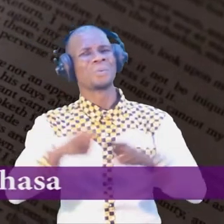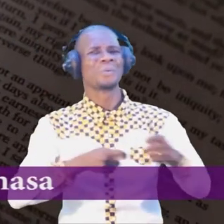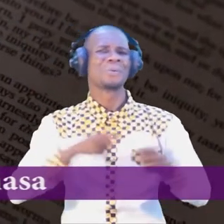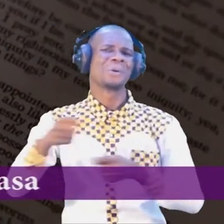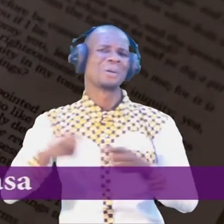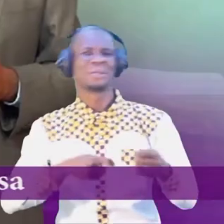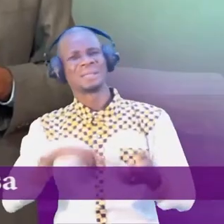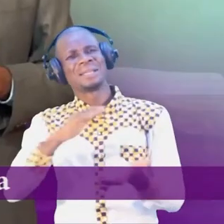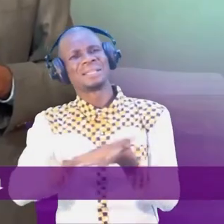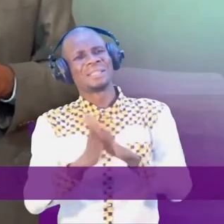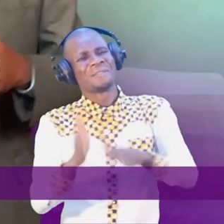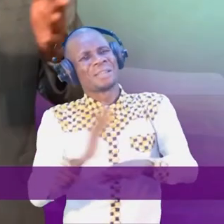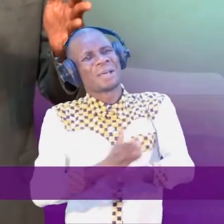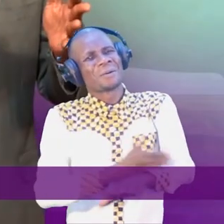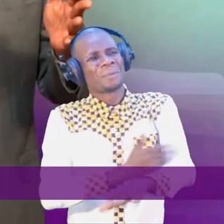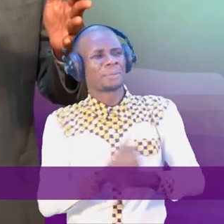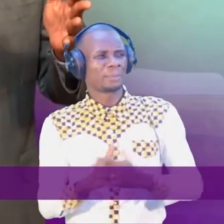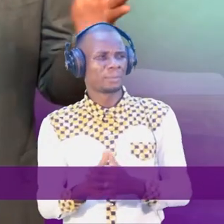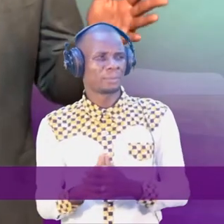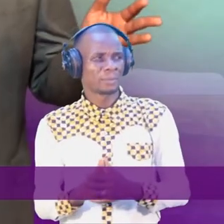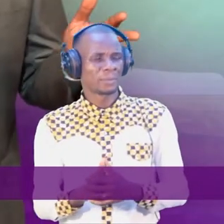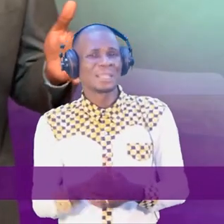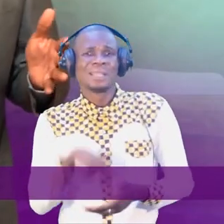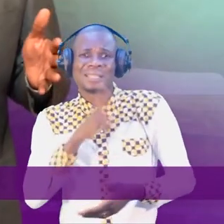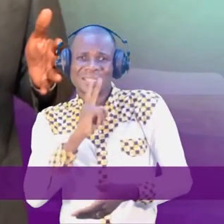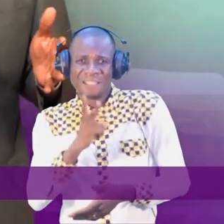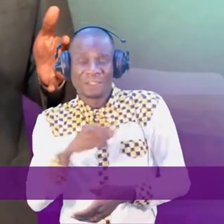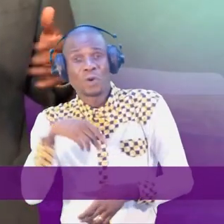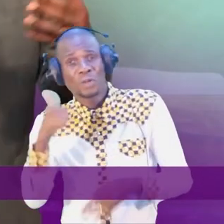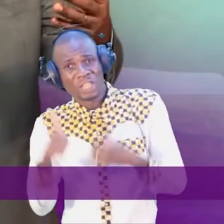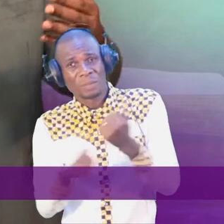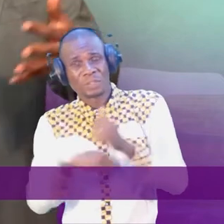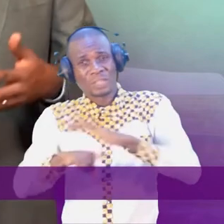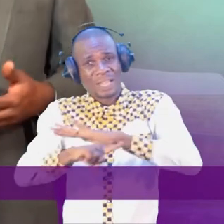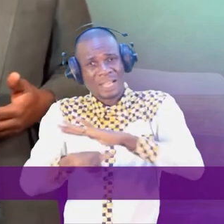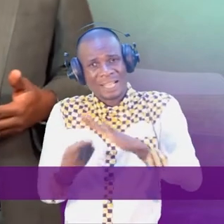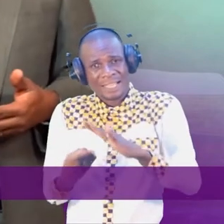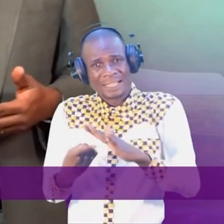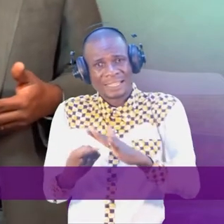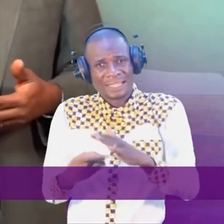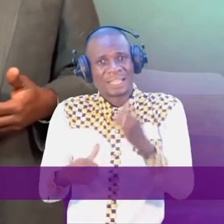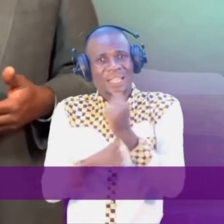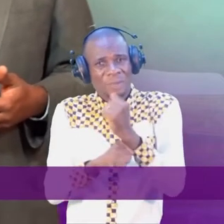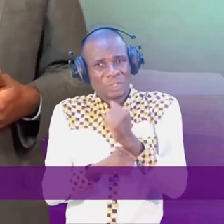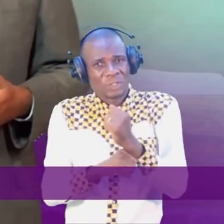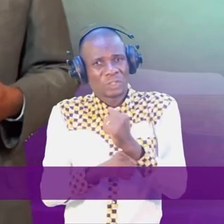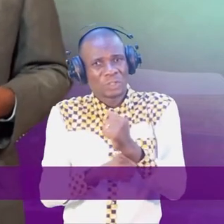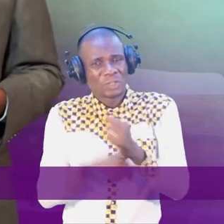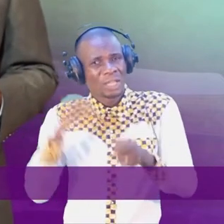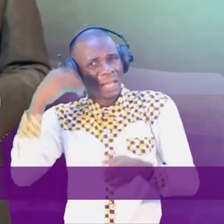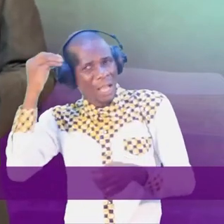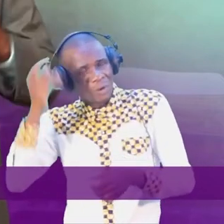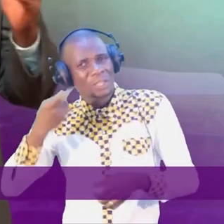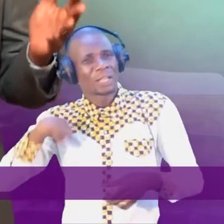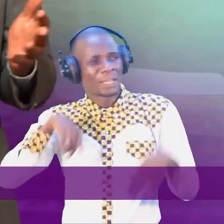Na wanahubiri kwamba amri zingine hazina tena nafasi, zimepitwa na watu